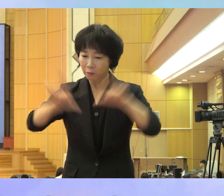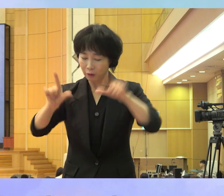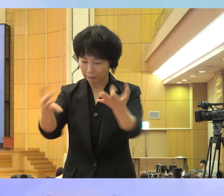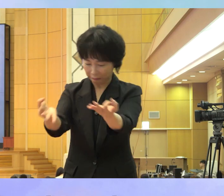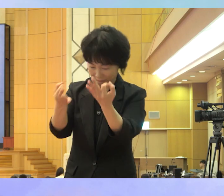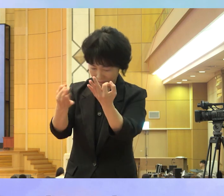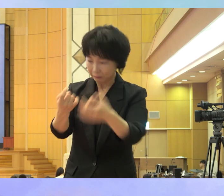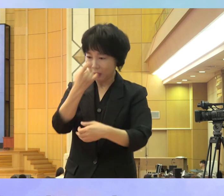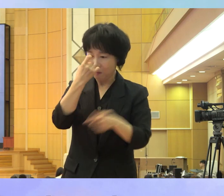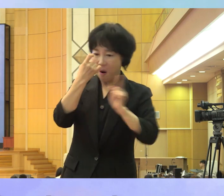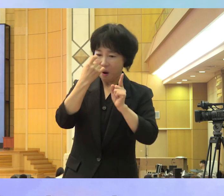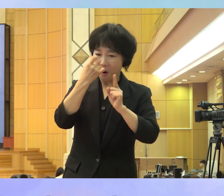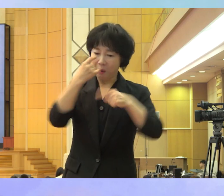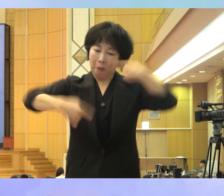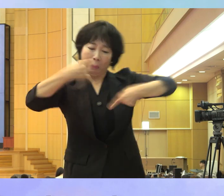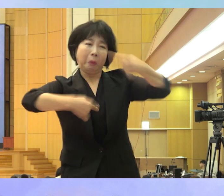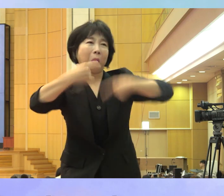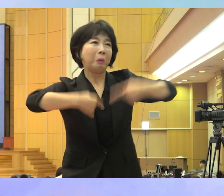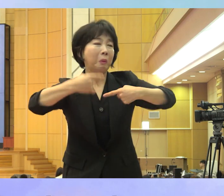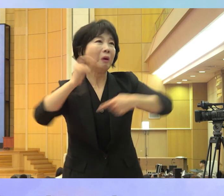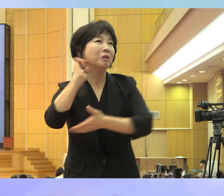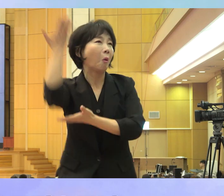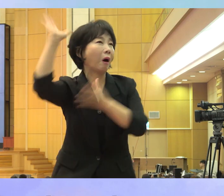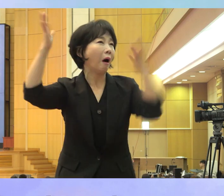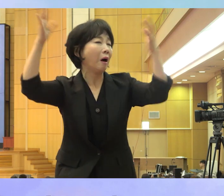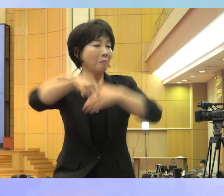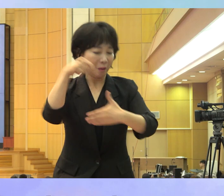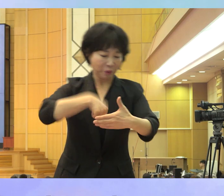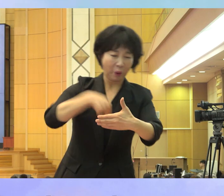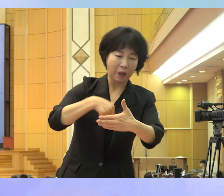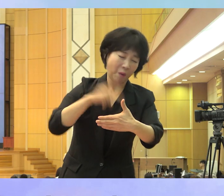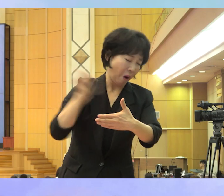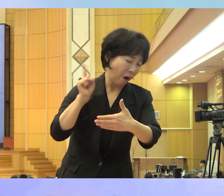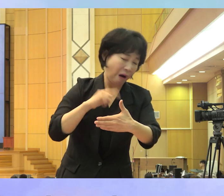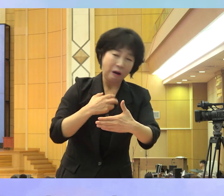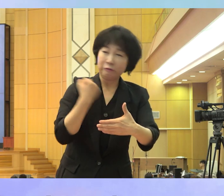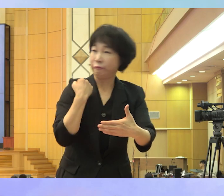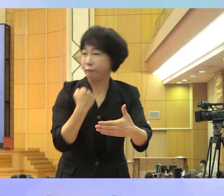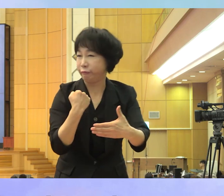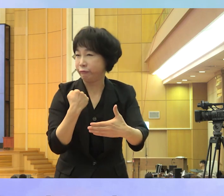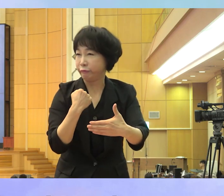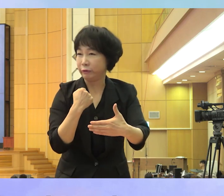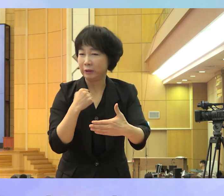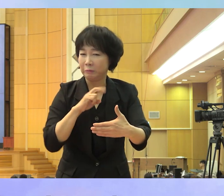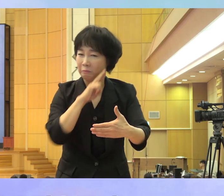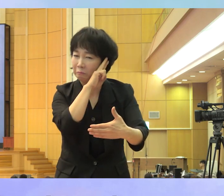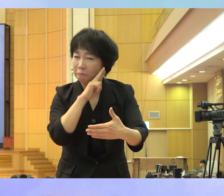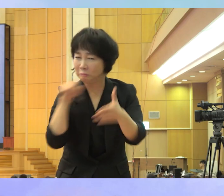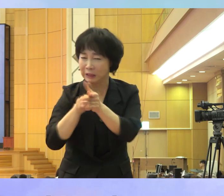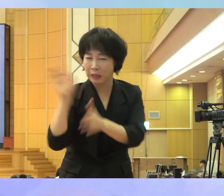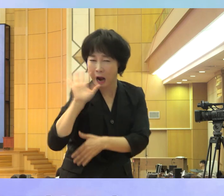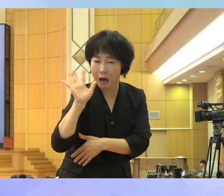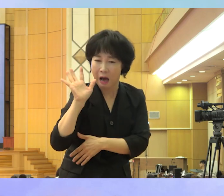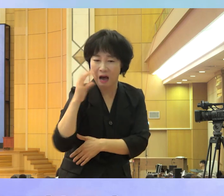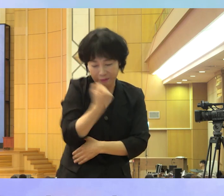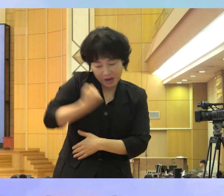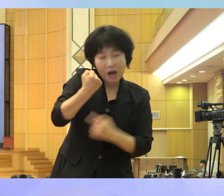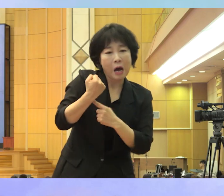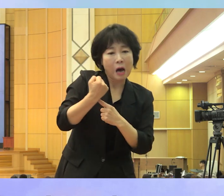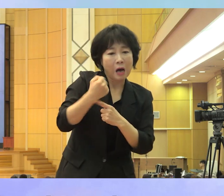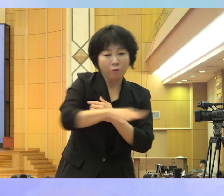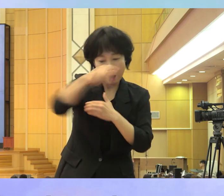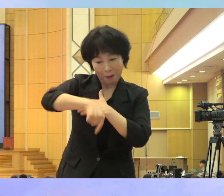돌아보면은 입술로는 주님을 찬양하면서도 마음속에는 원망과 불신이 있었습니다.